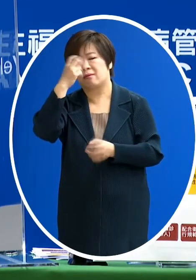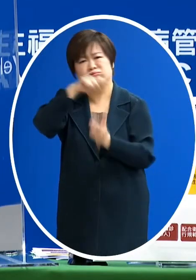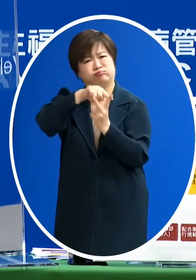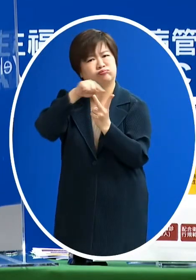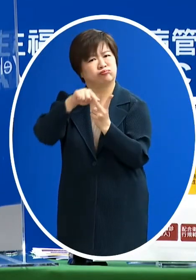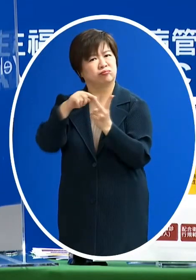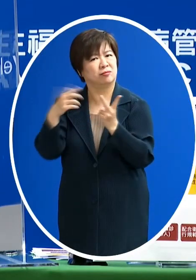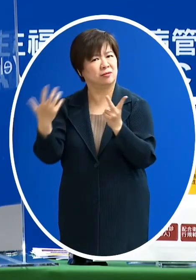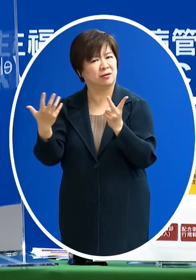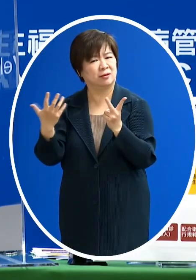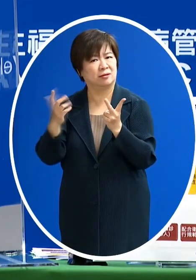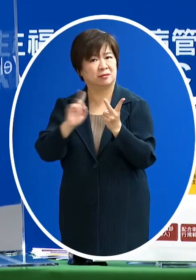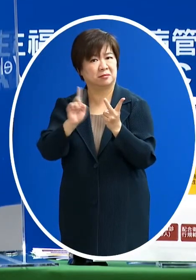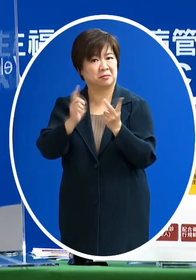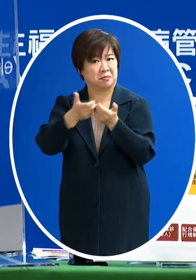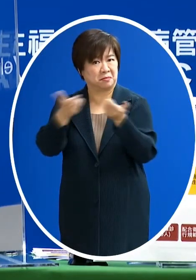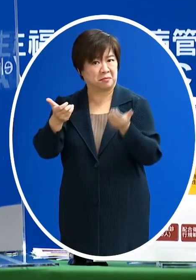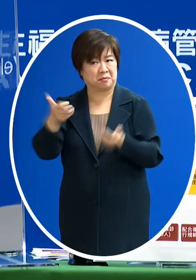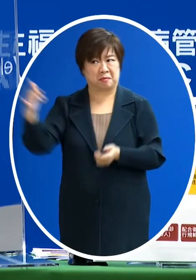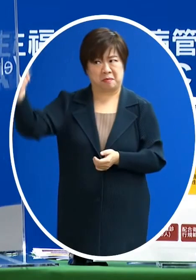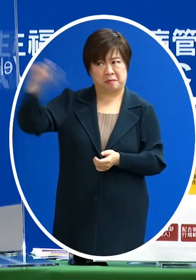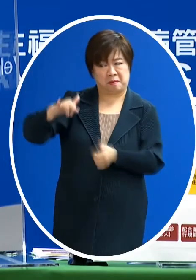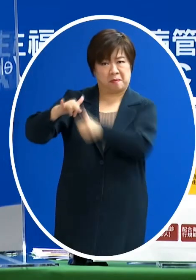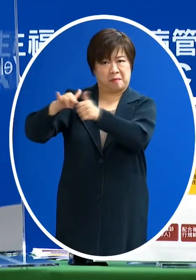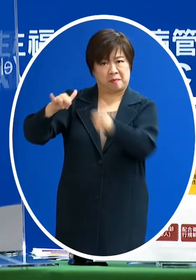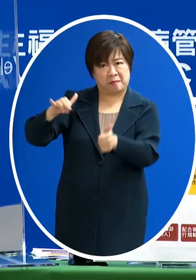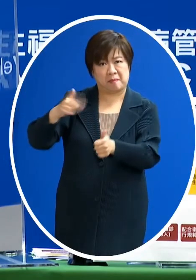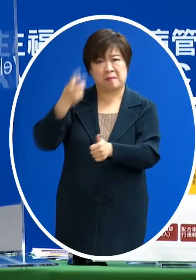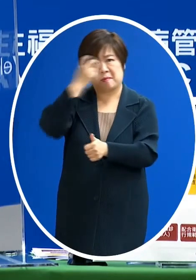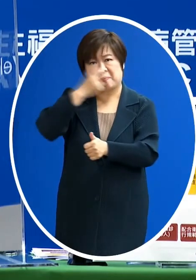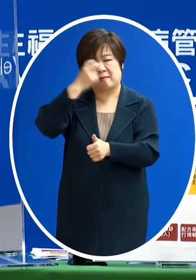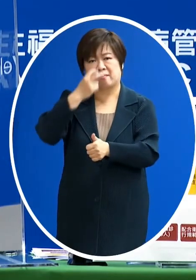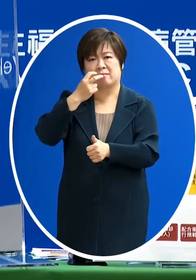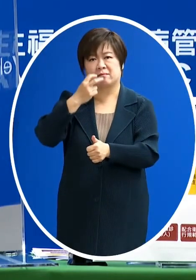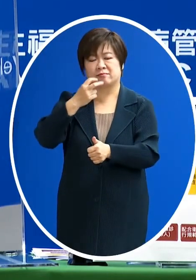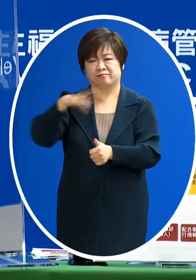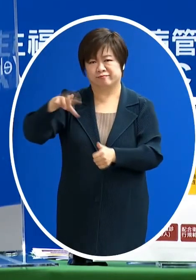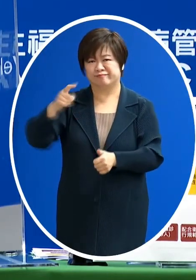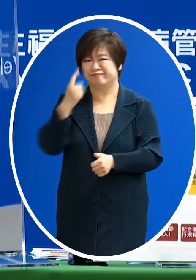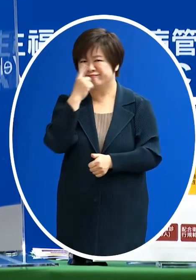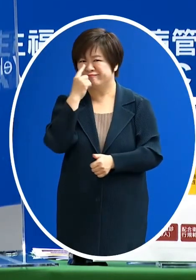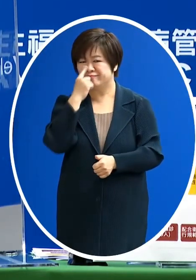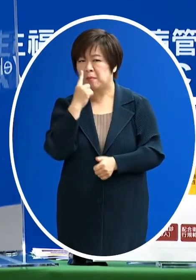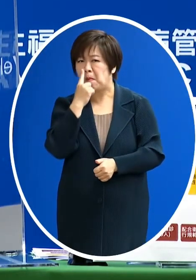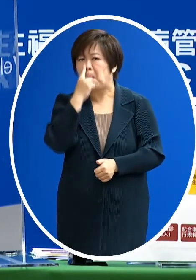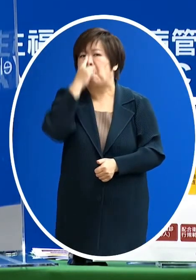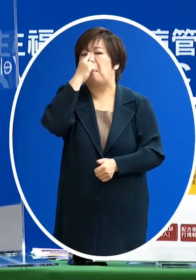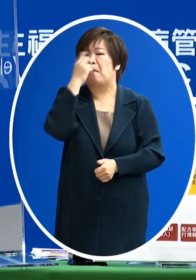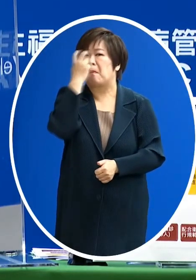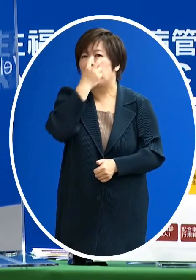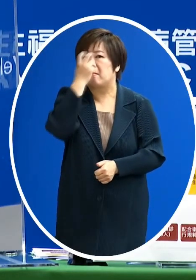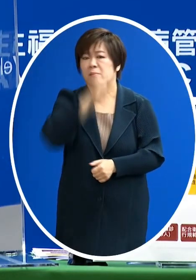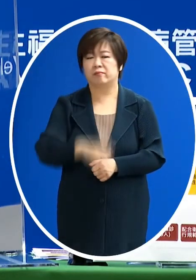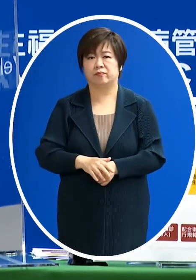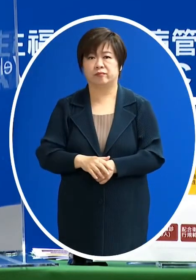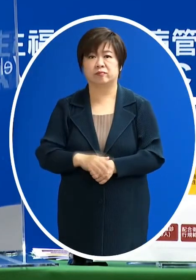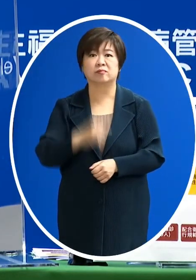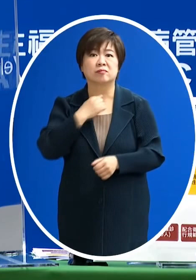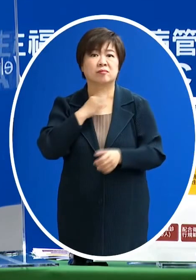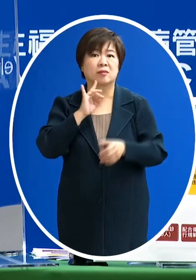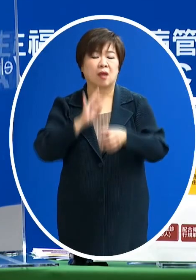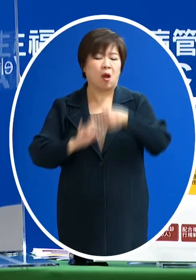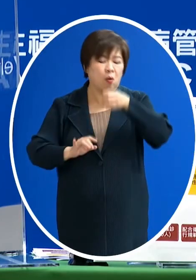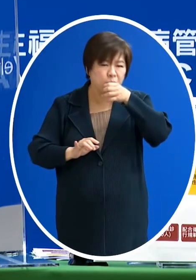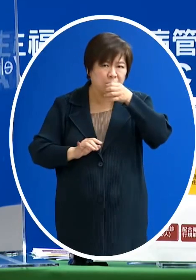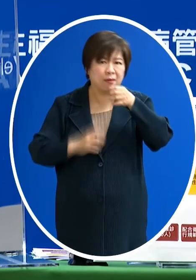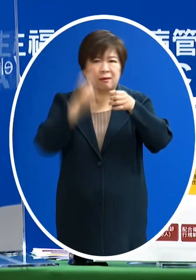个采，就是我们在落地采检的部分都用鼻咽。因为在深喉唾液的时候我们需要的时